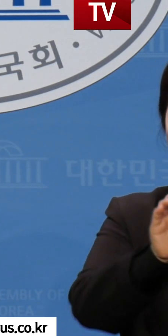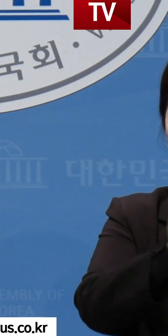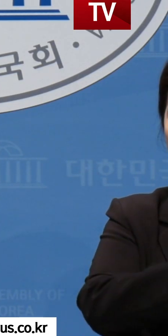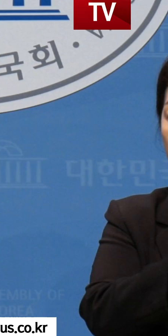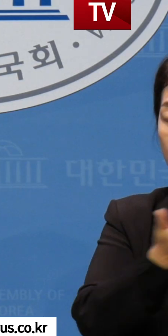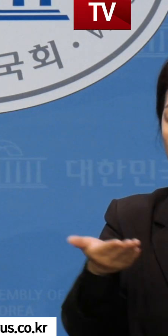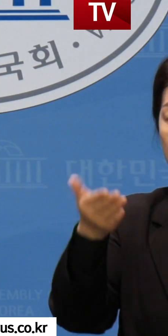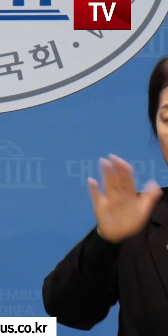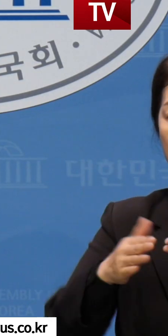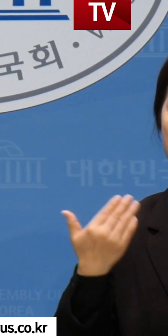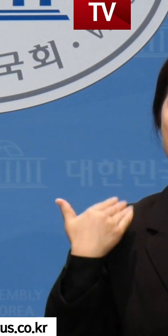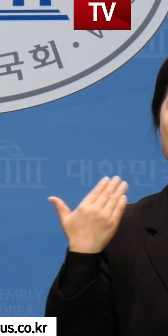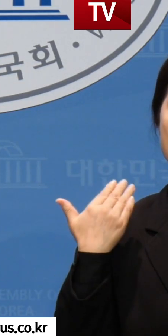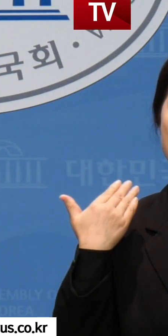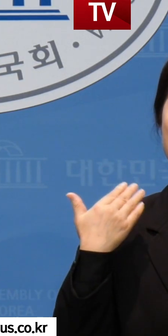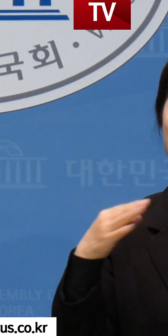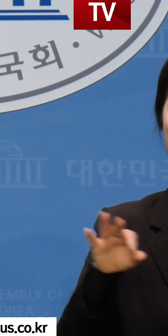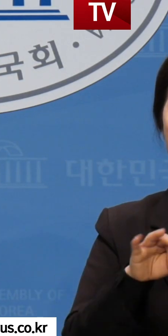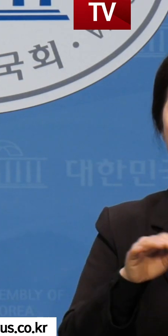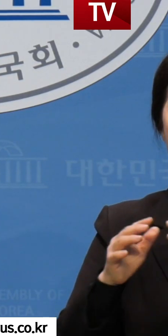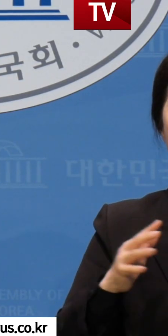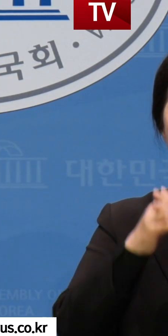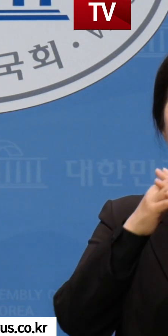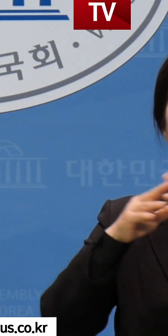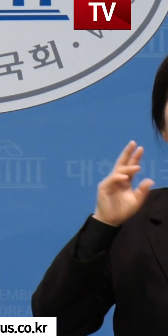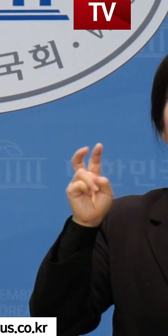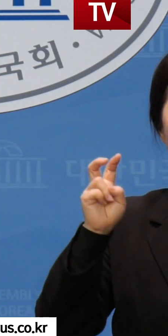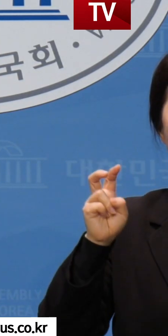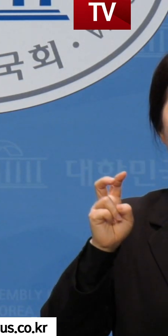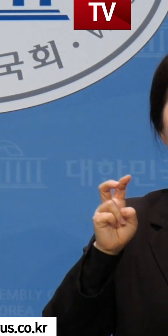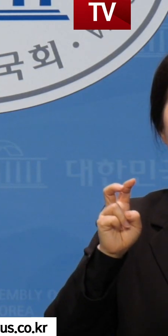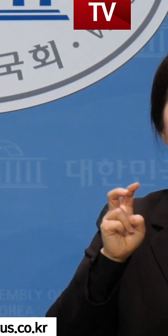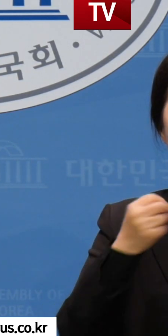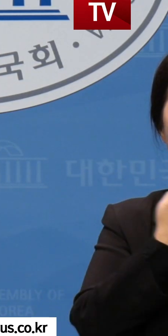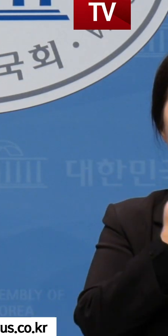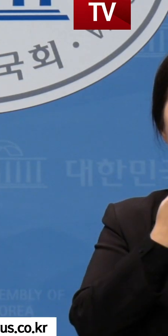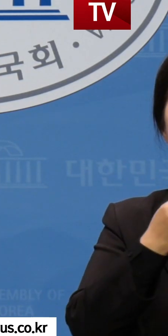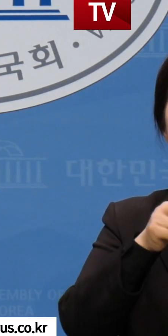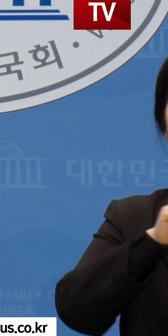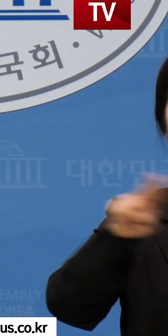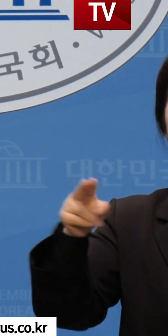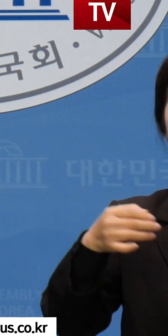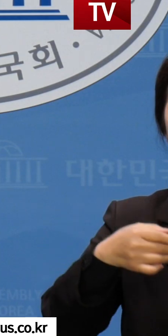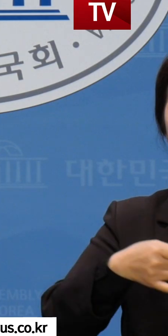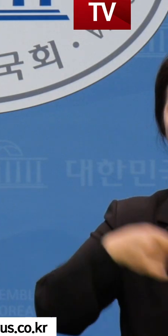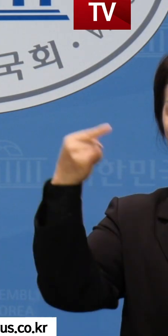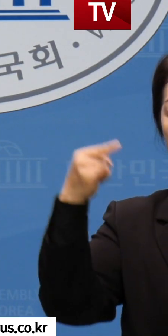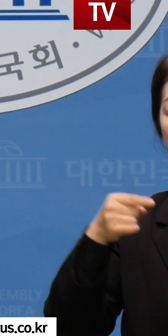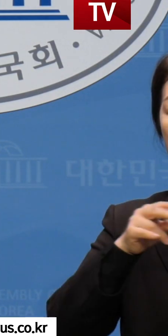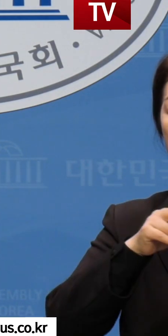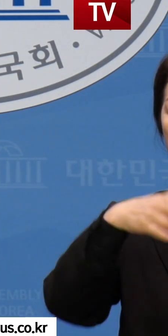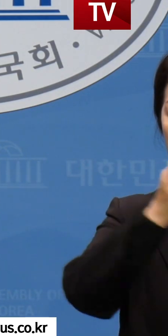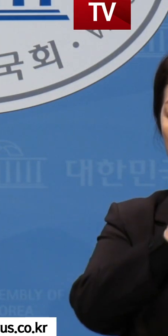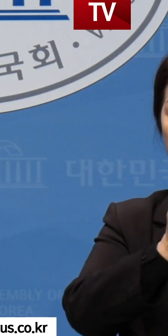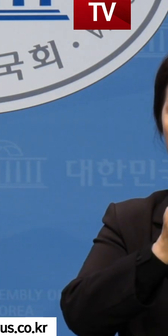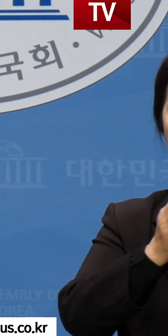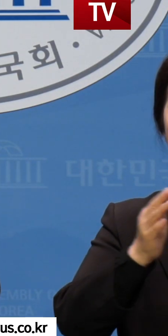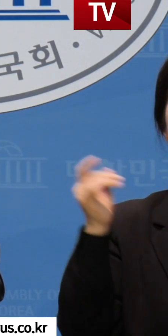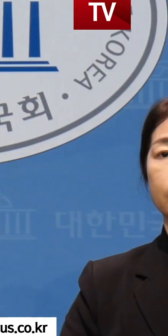20인 내 중견 건설사 워크아웃 소문이 돌 정도로 위기감이 고조되고